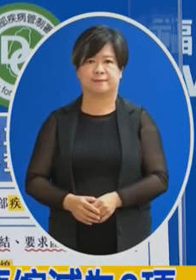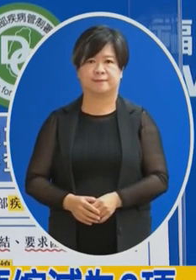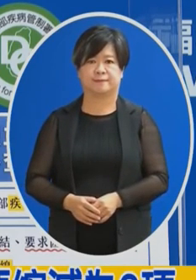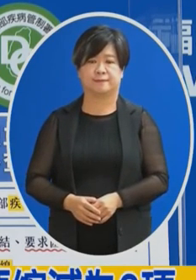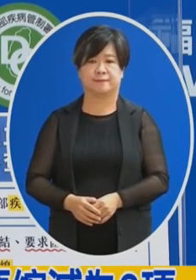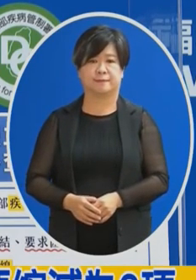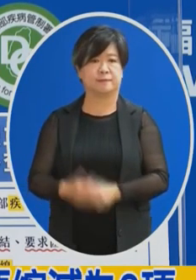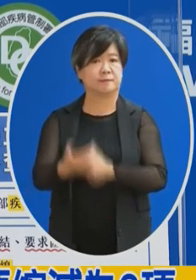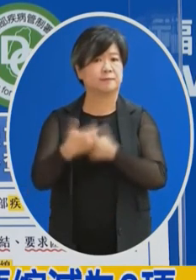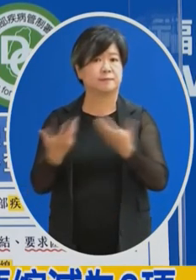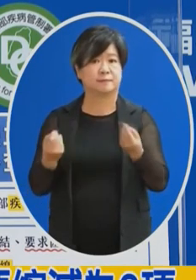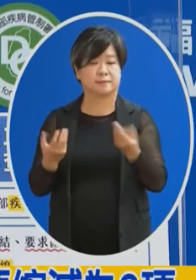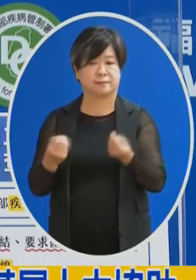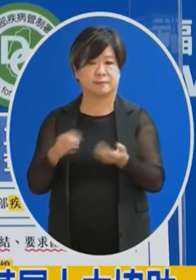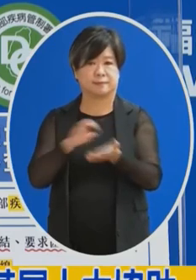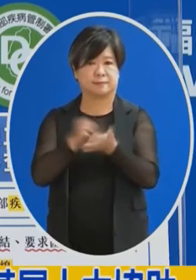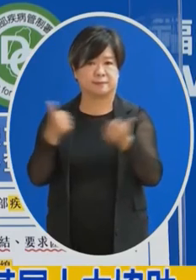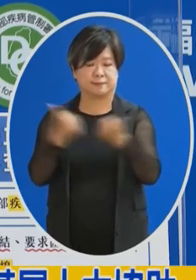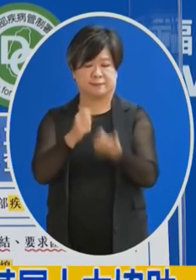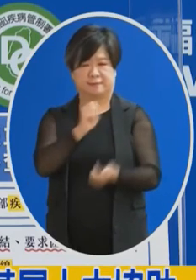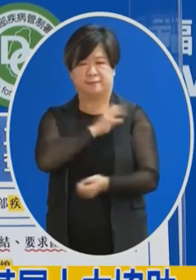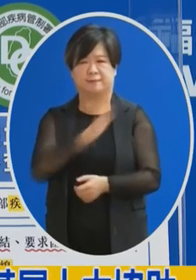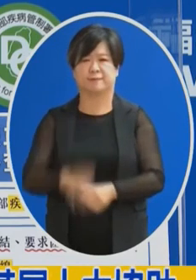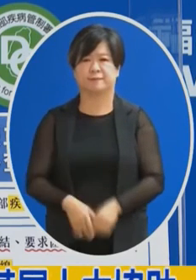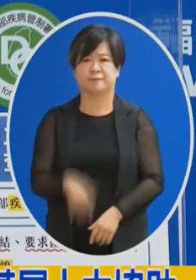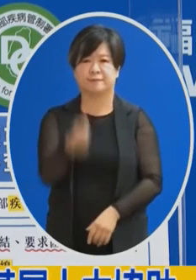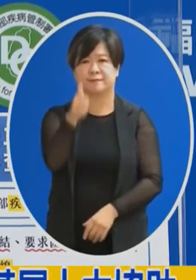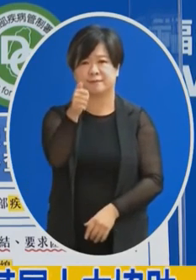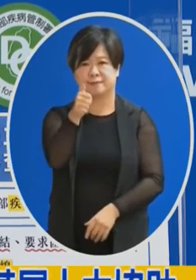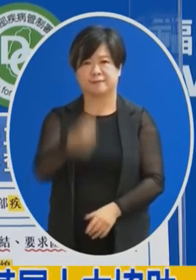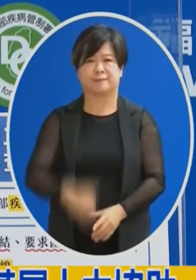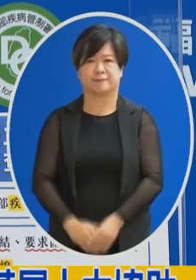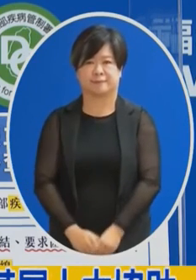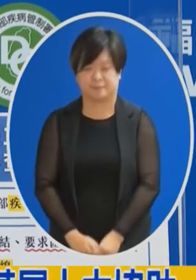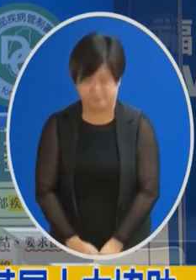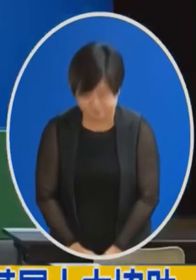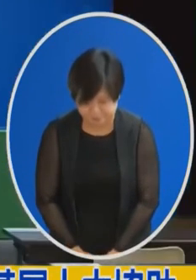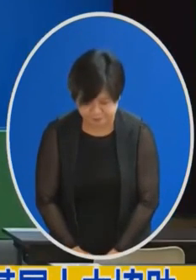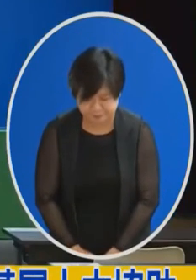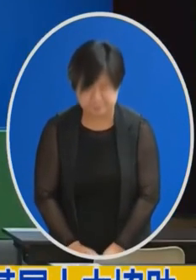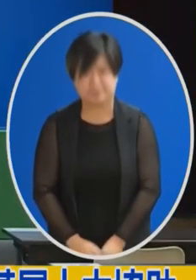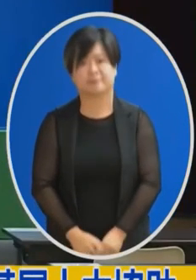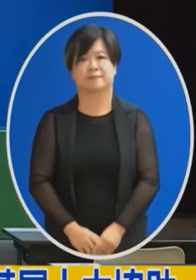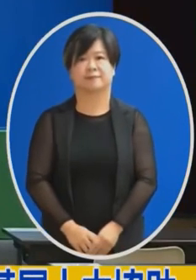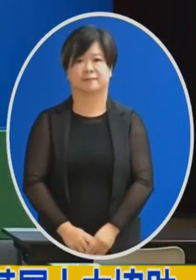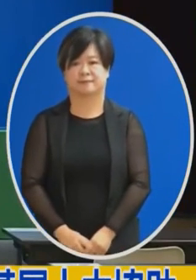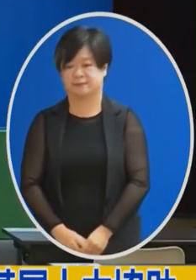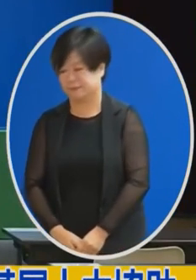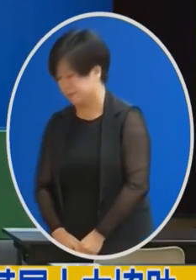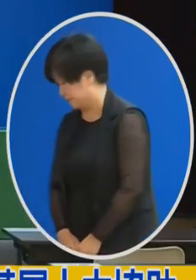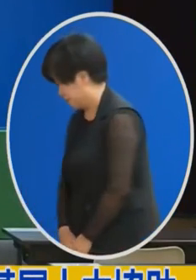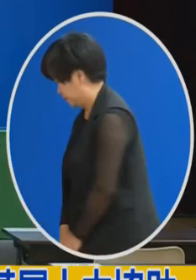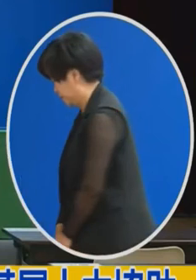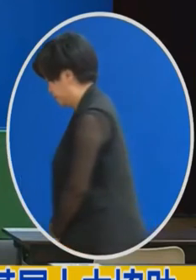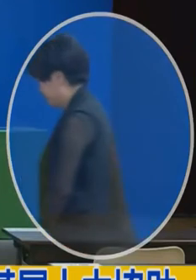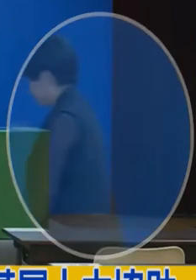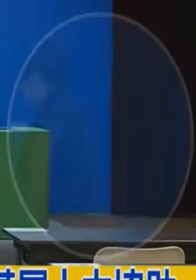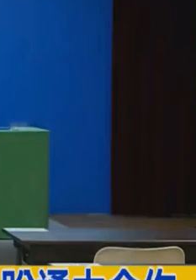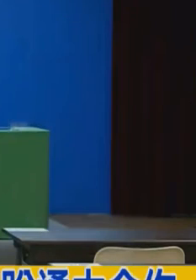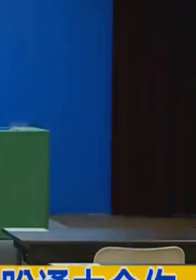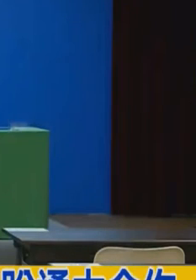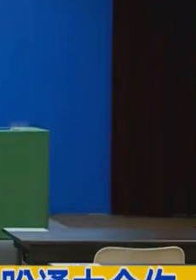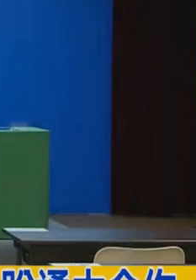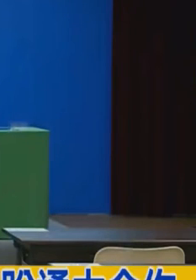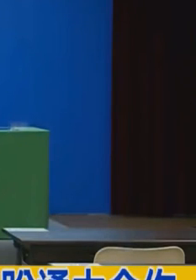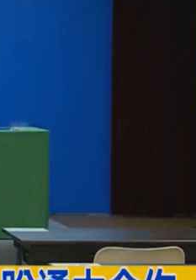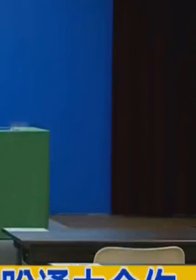好，如果没有的话，那我们今天记者会就到这边，谢谢大家，谢谢。 好，针对备受争议的校正回归，指挥中心表示已经简化通